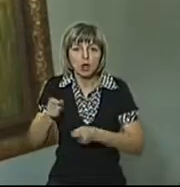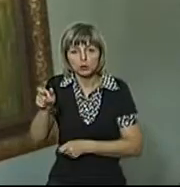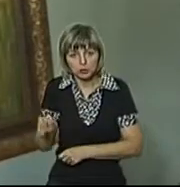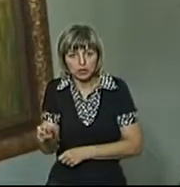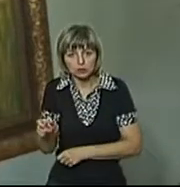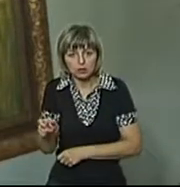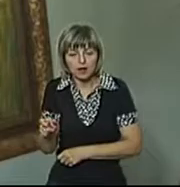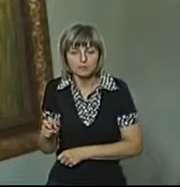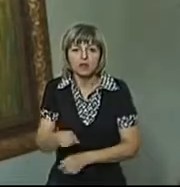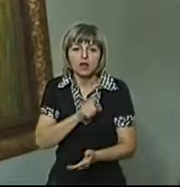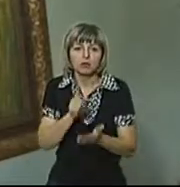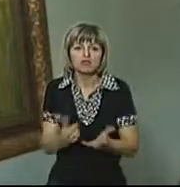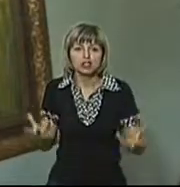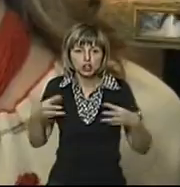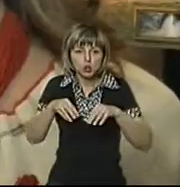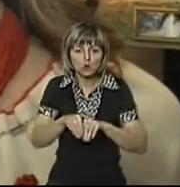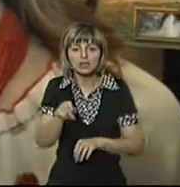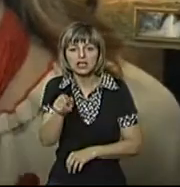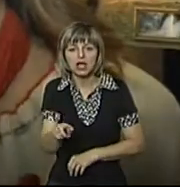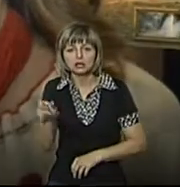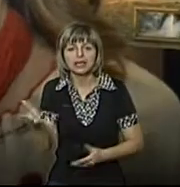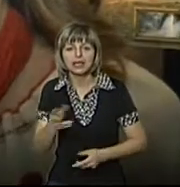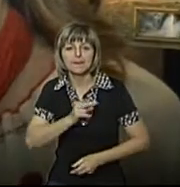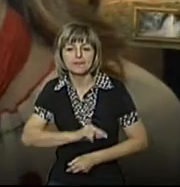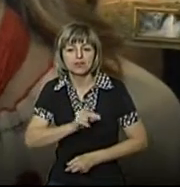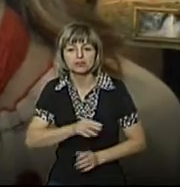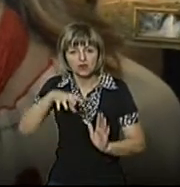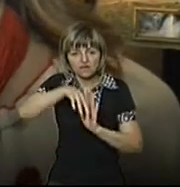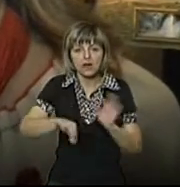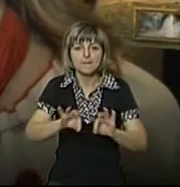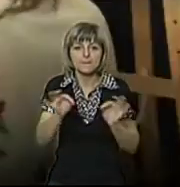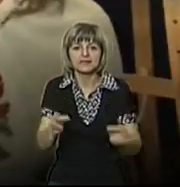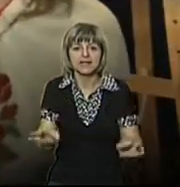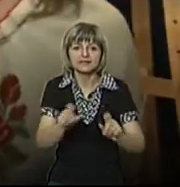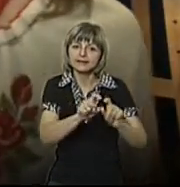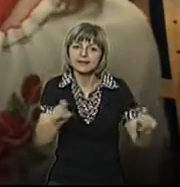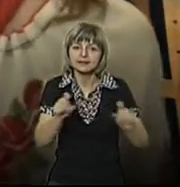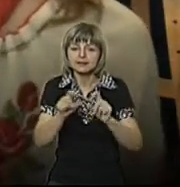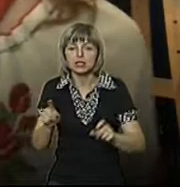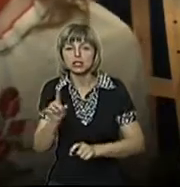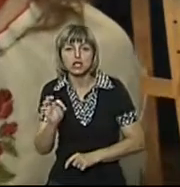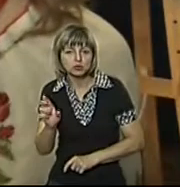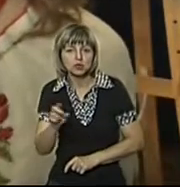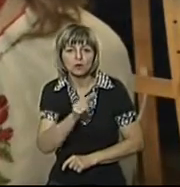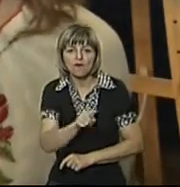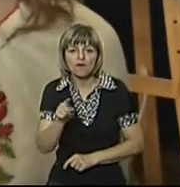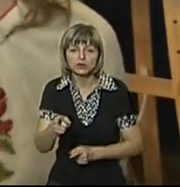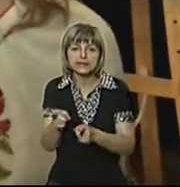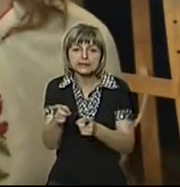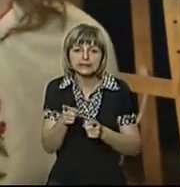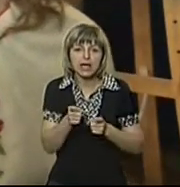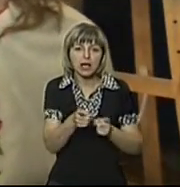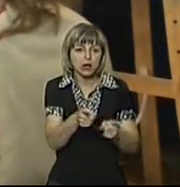Величко. Повинен об'єднати людей, які працюють в мистецьких закладах, для того, аби вони залучали